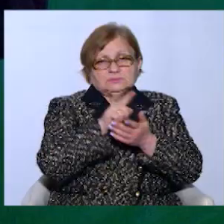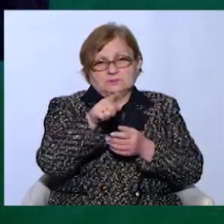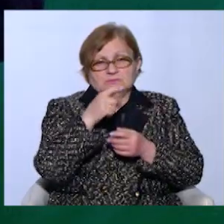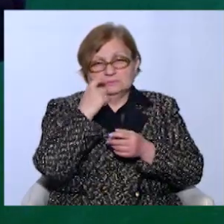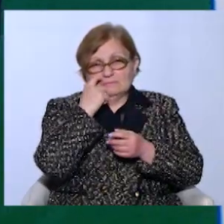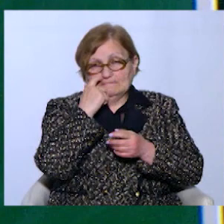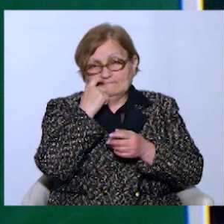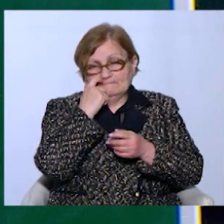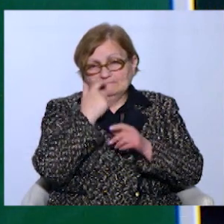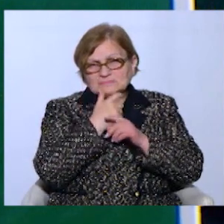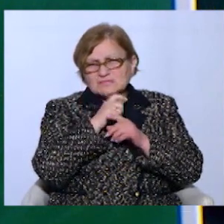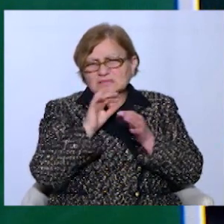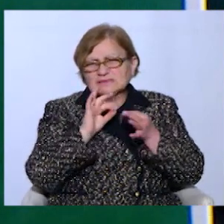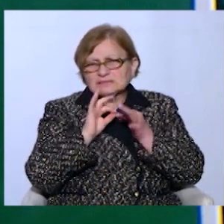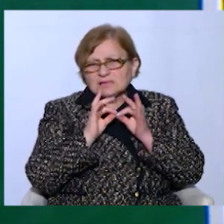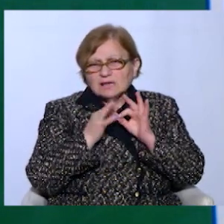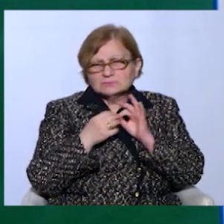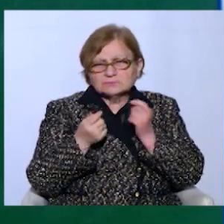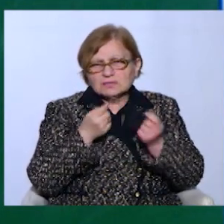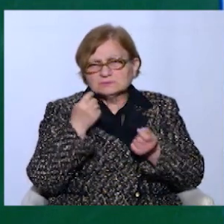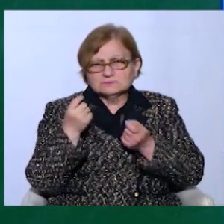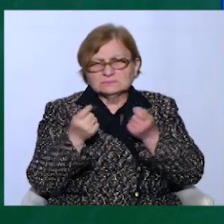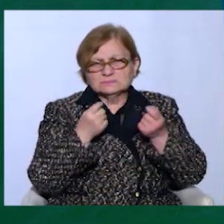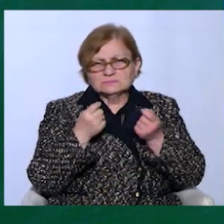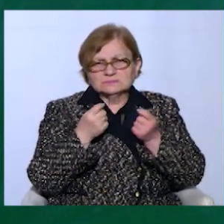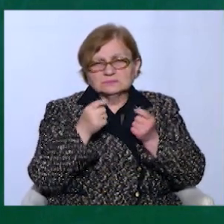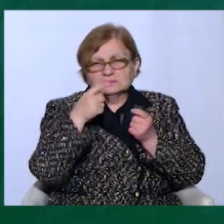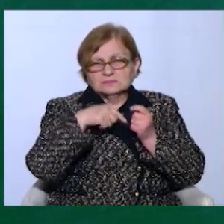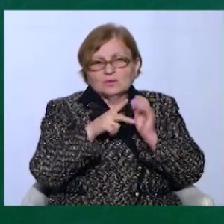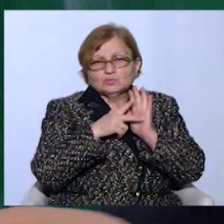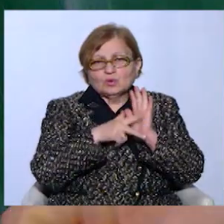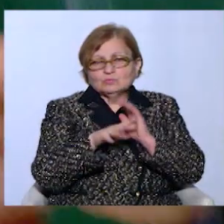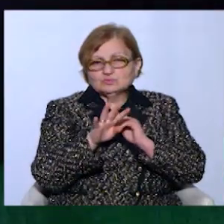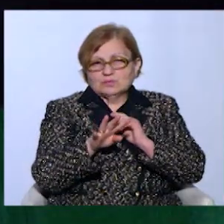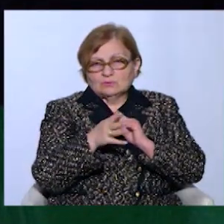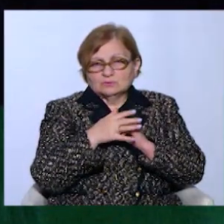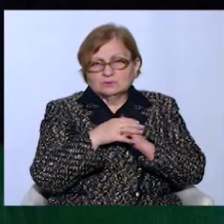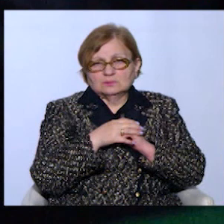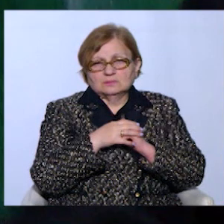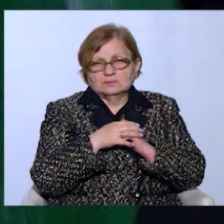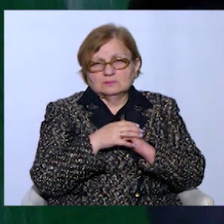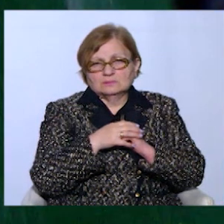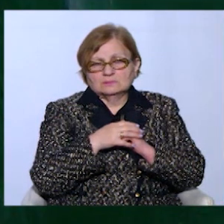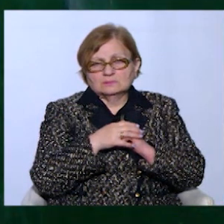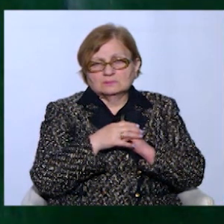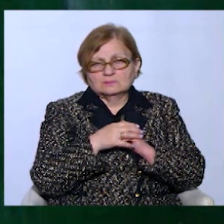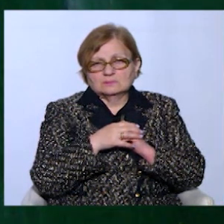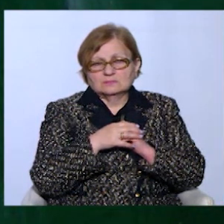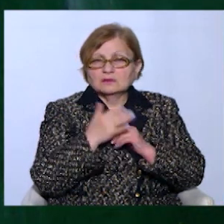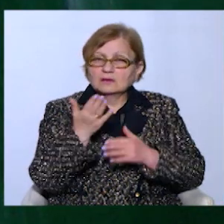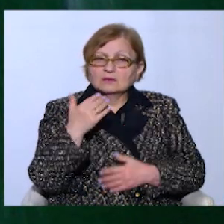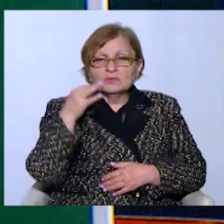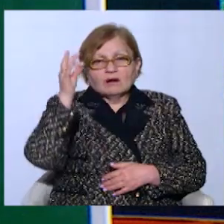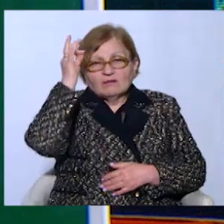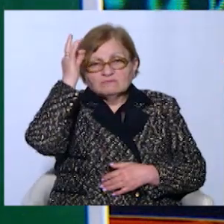აკეთებ ძალიან დეტალურად. 84. 7 12 94 მოდი